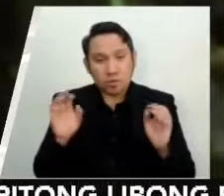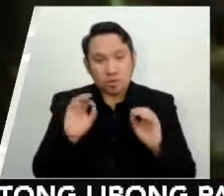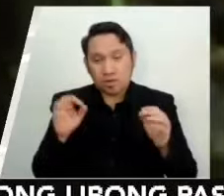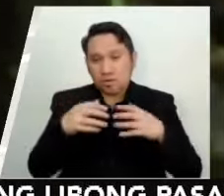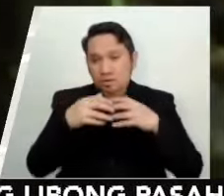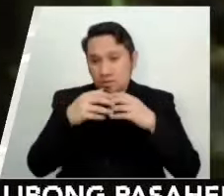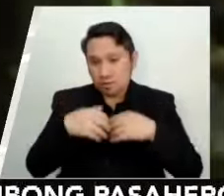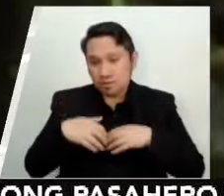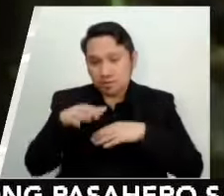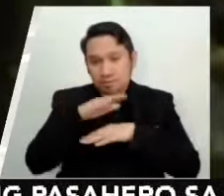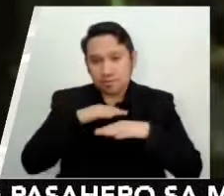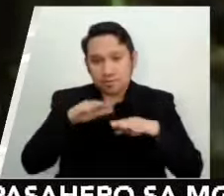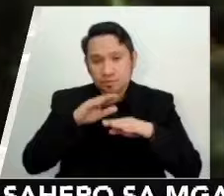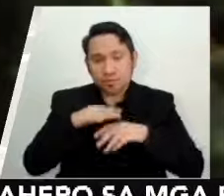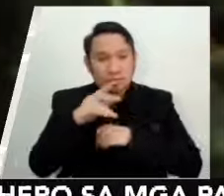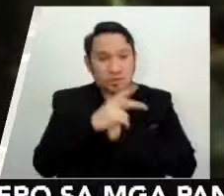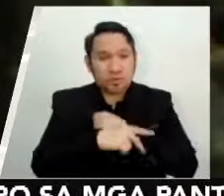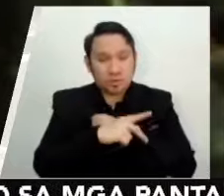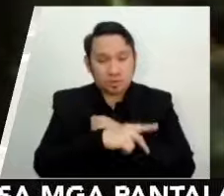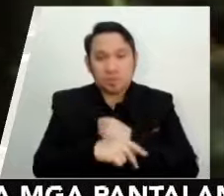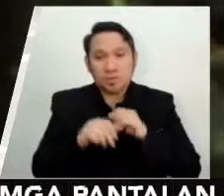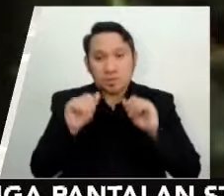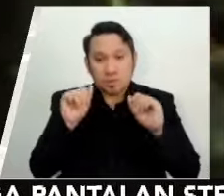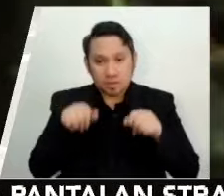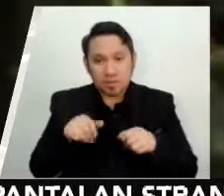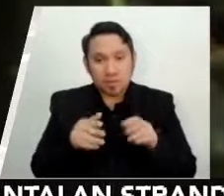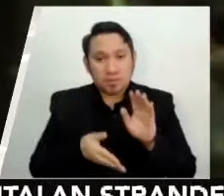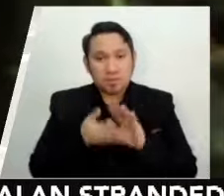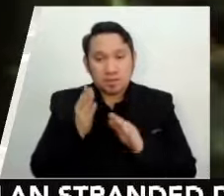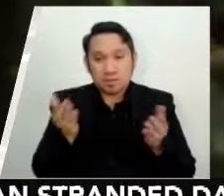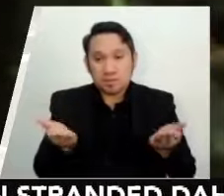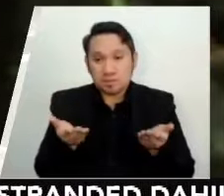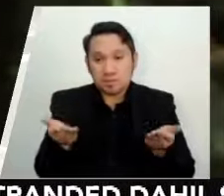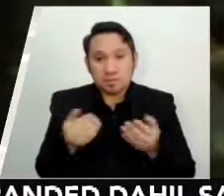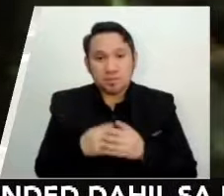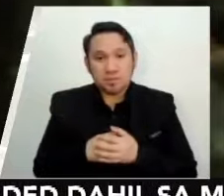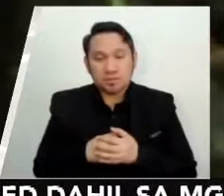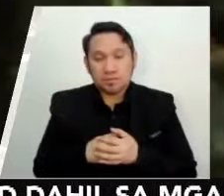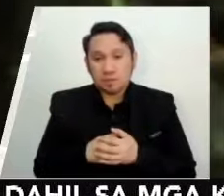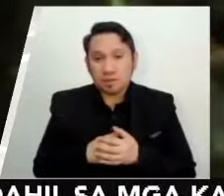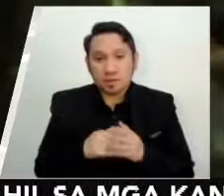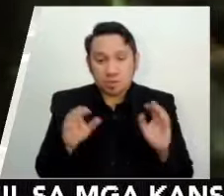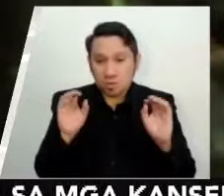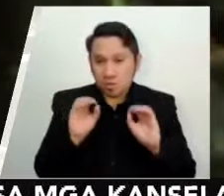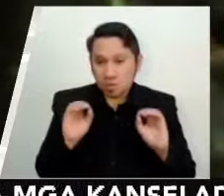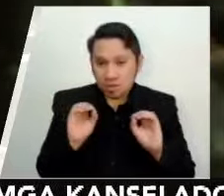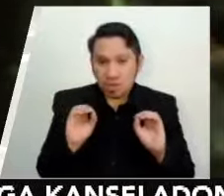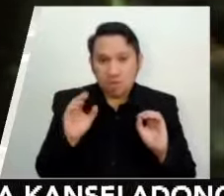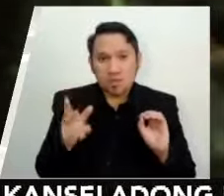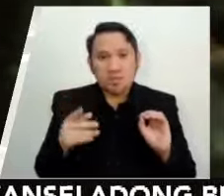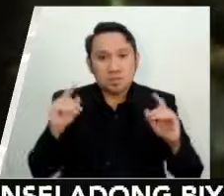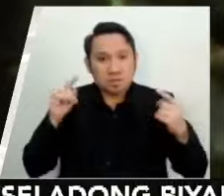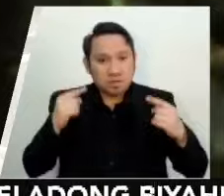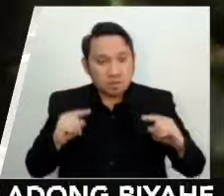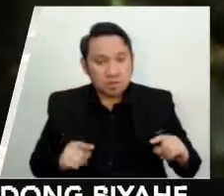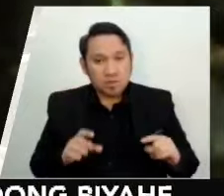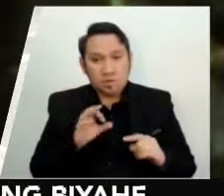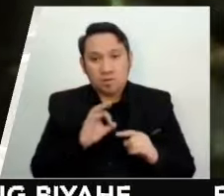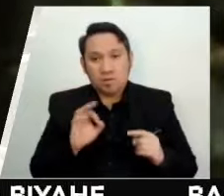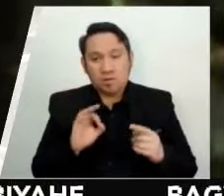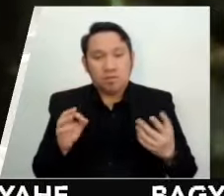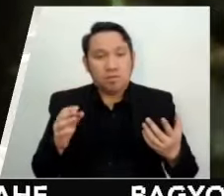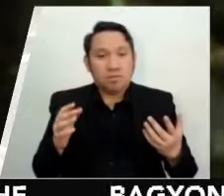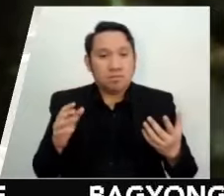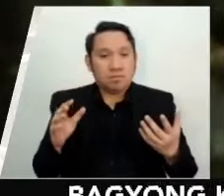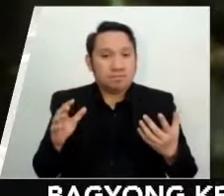kaya passable ang lahat ng daan dito. Wala rin daw na itala na anumang o sinumang nasugatan o nasaktan dulot ng bagyong